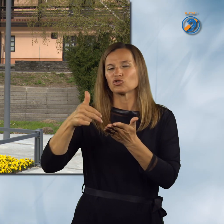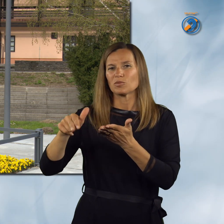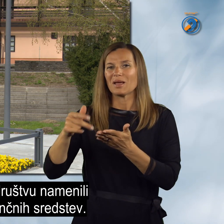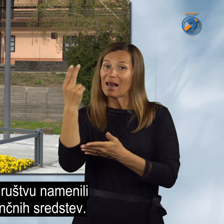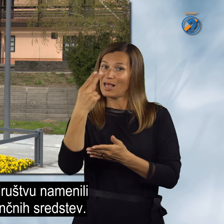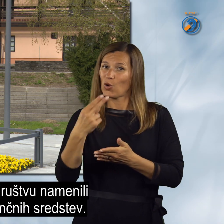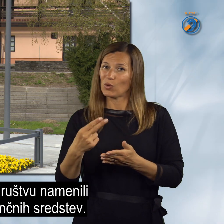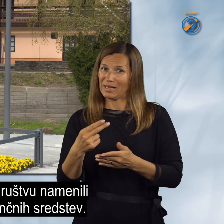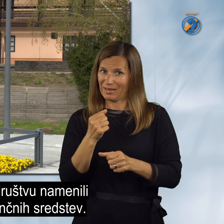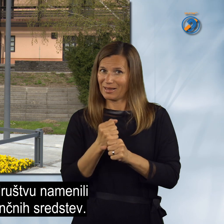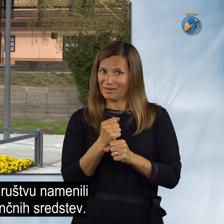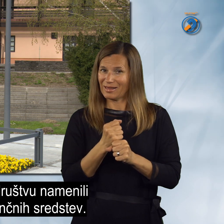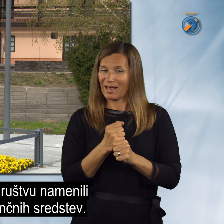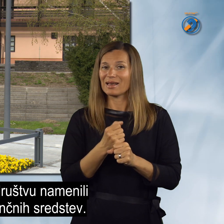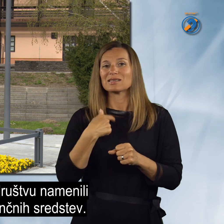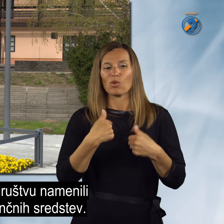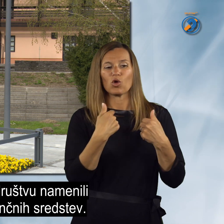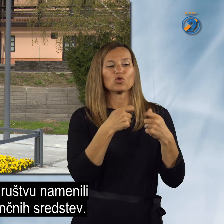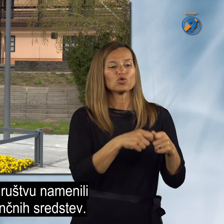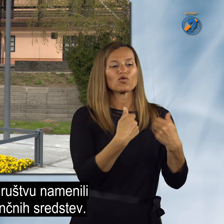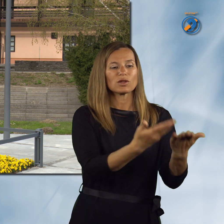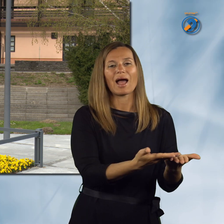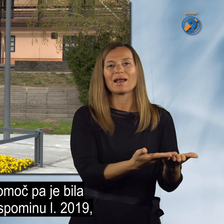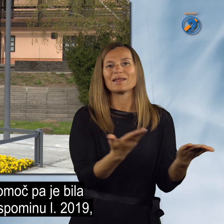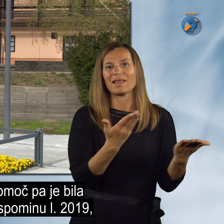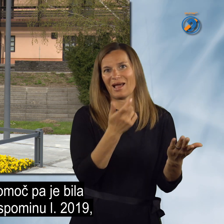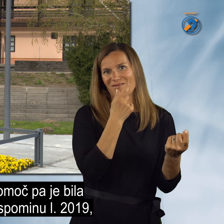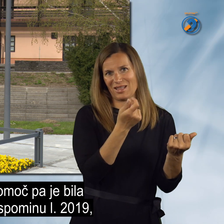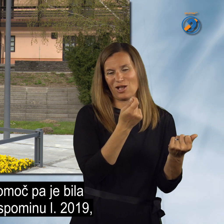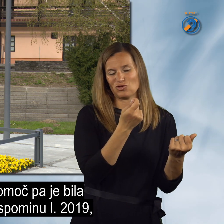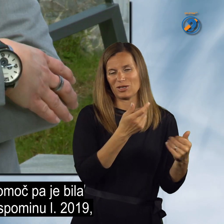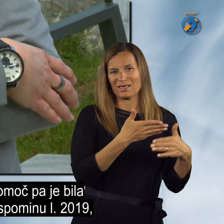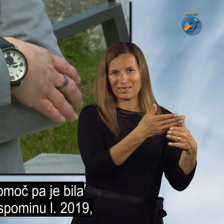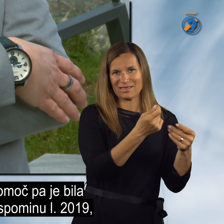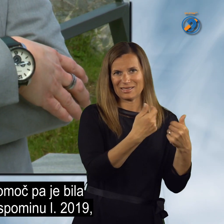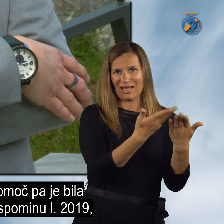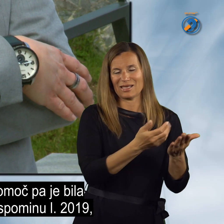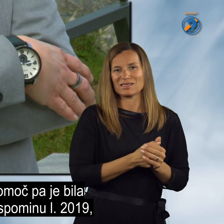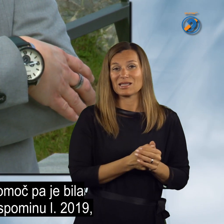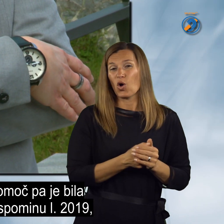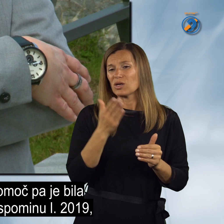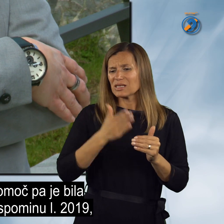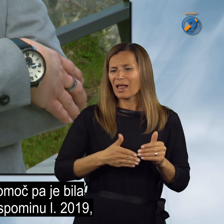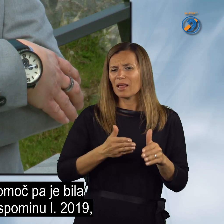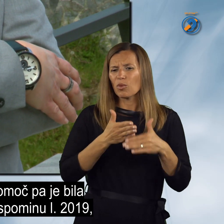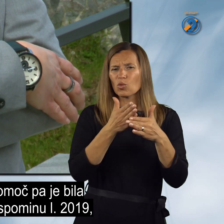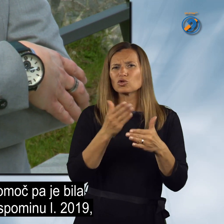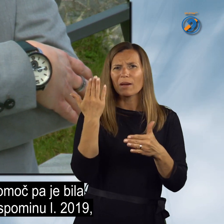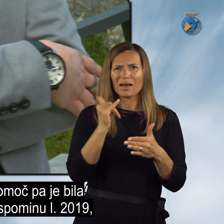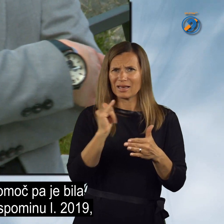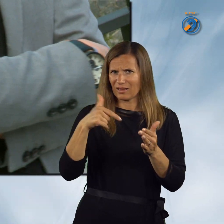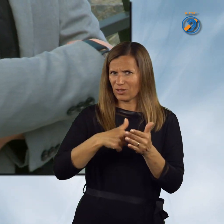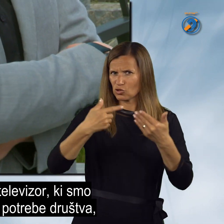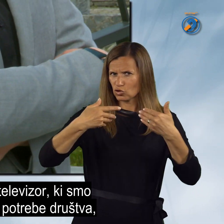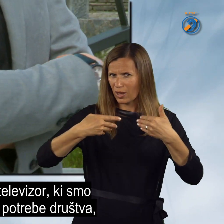del, kjer smo društvu namenili nekaj finančnih sredstev. Zadnja pomoč pa je bila po mojem spominu leta